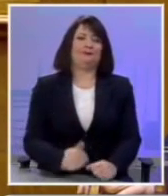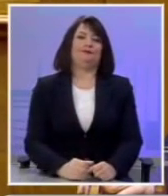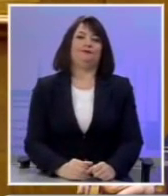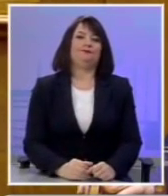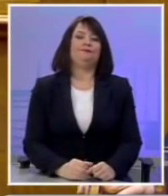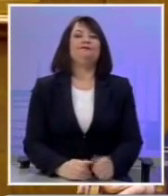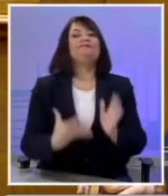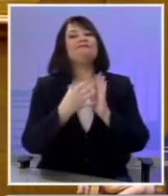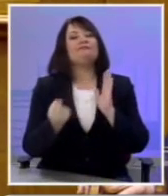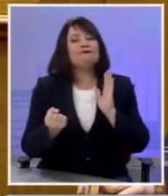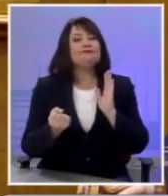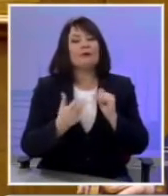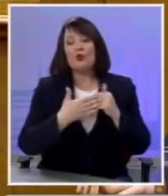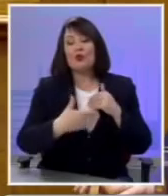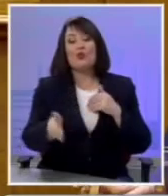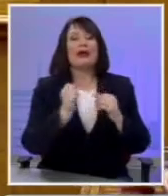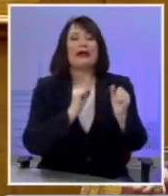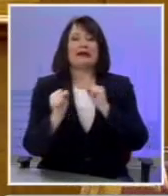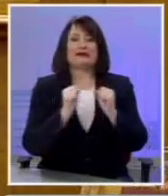Εξαίρεση βεβαίως το διάστημα της κρίσης,